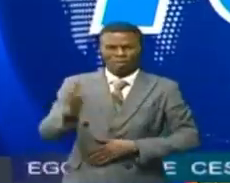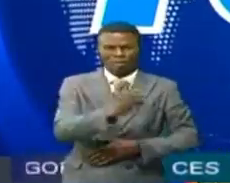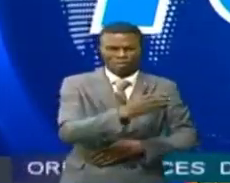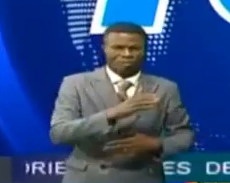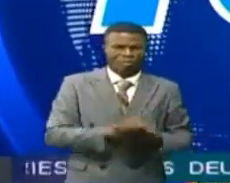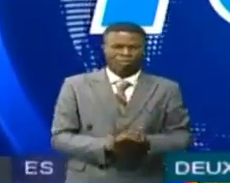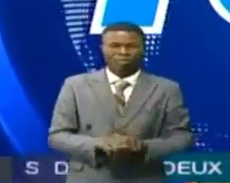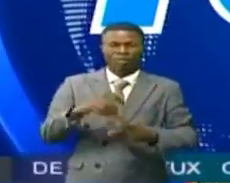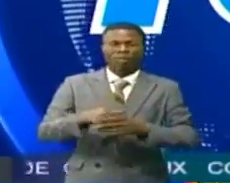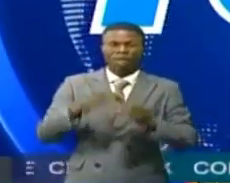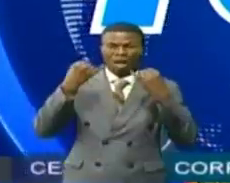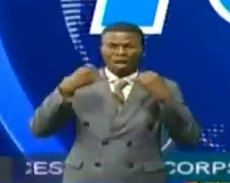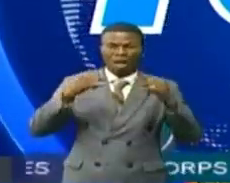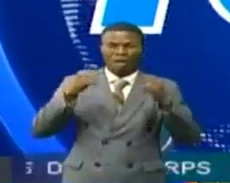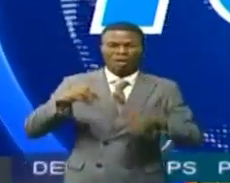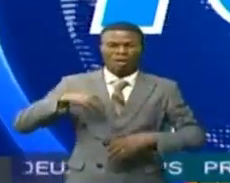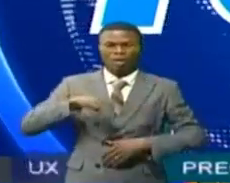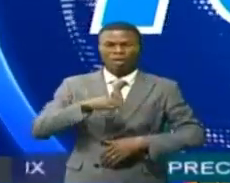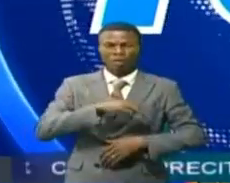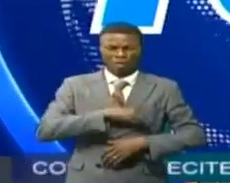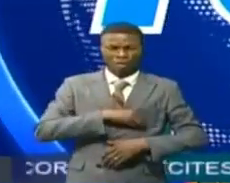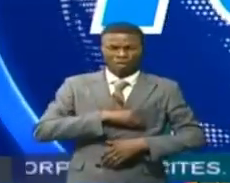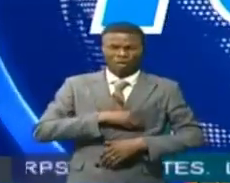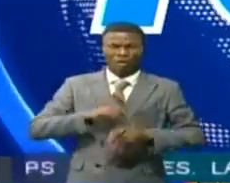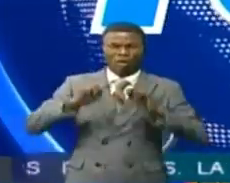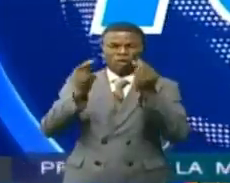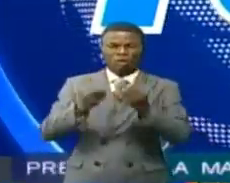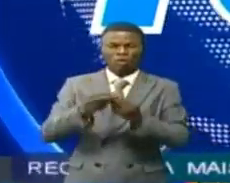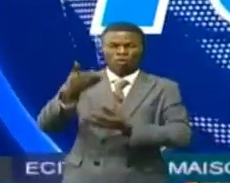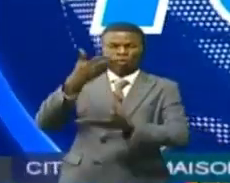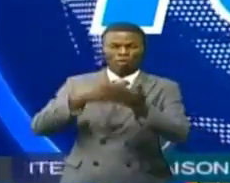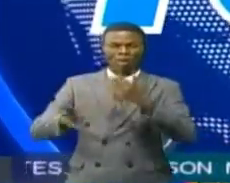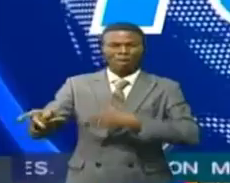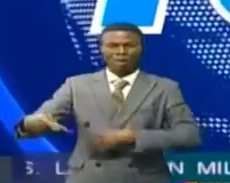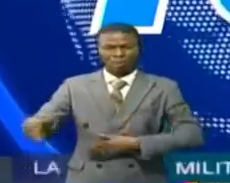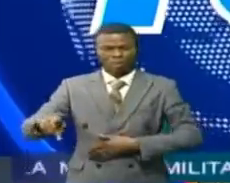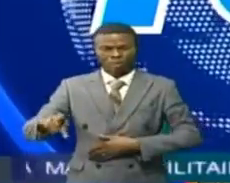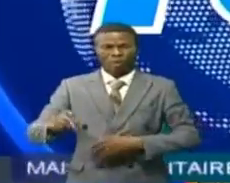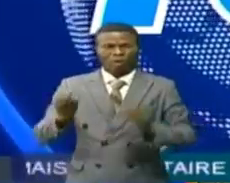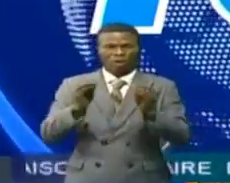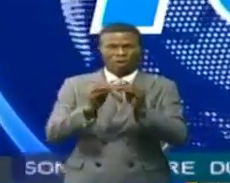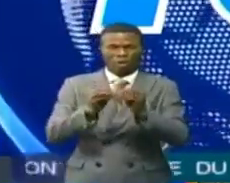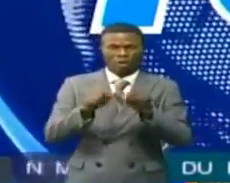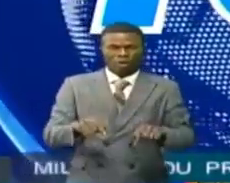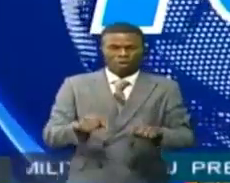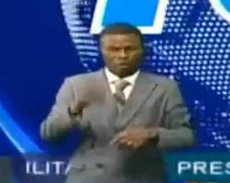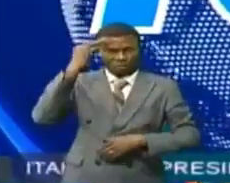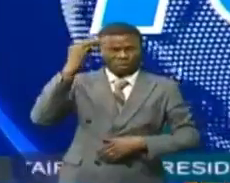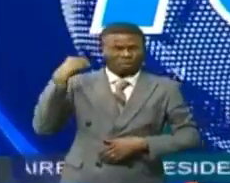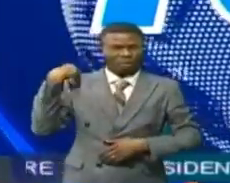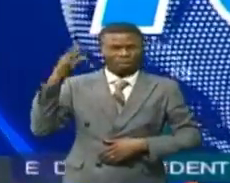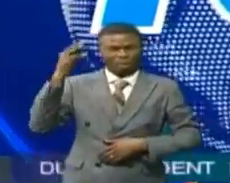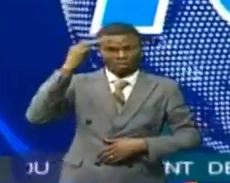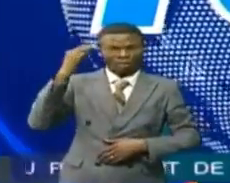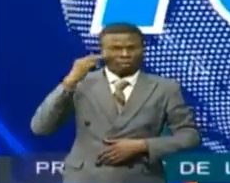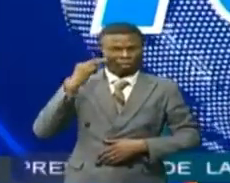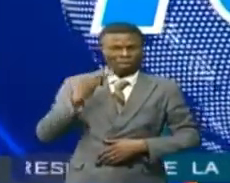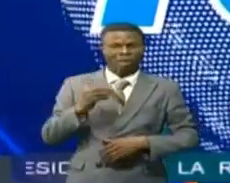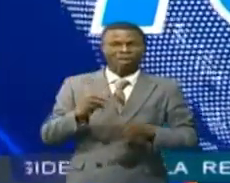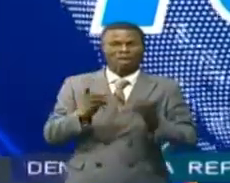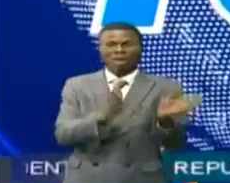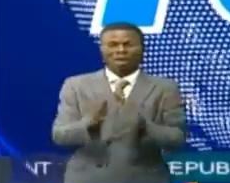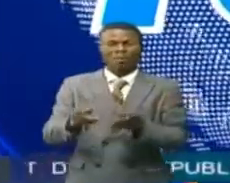Également dans l'actualité, les membres du cadre d'échange permanent provincial se sont réunis autour du ministre d'État, ministre de l'Aménagement